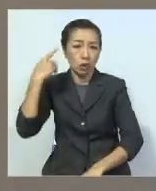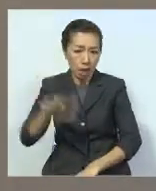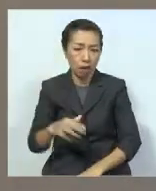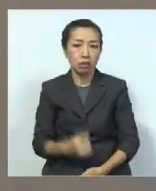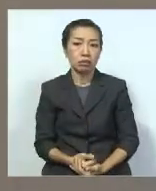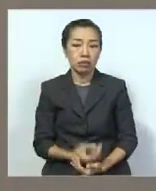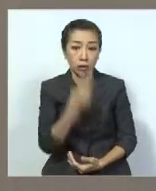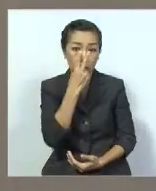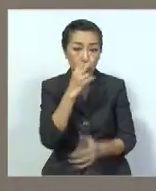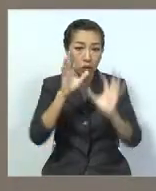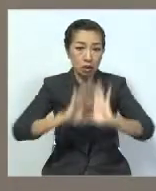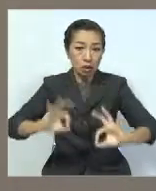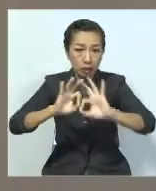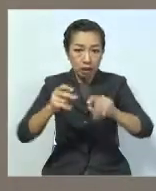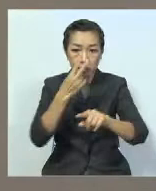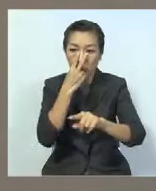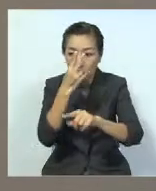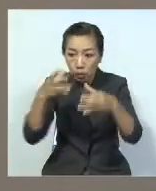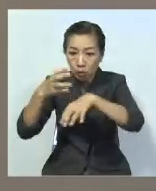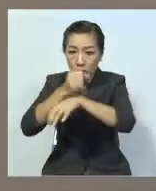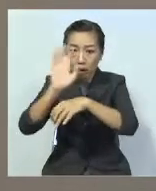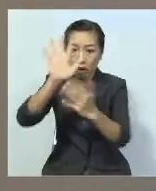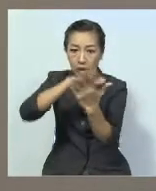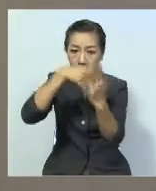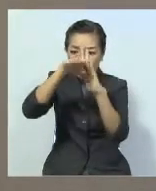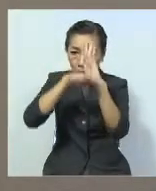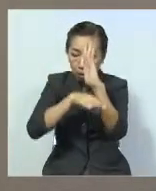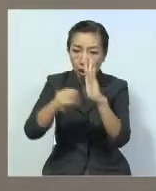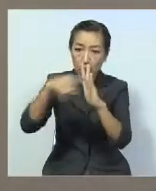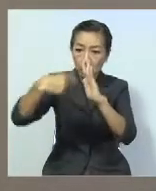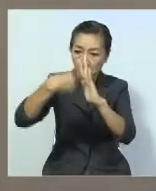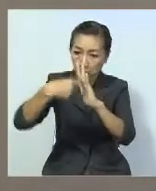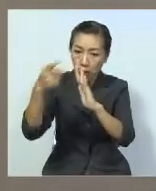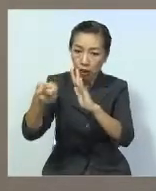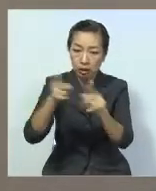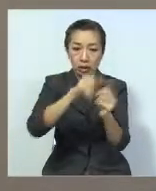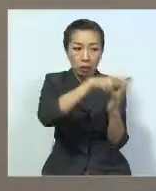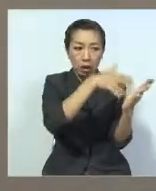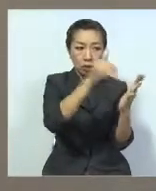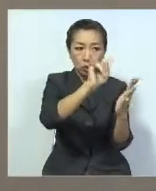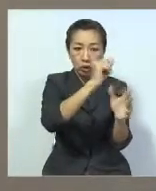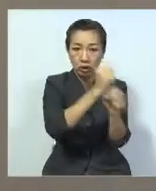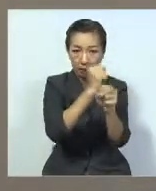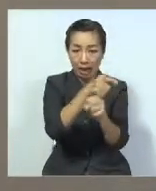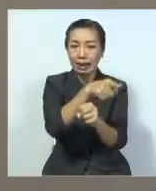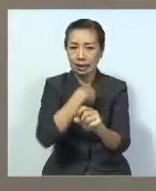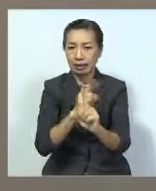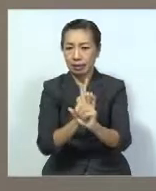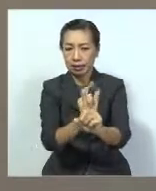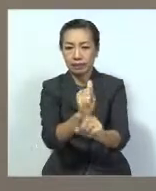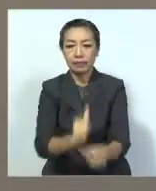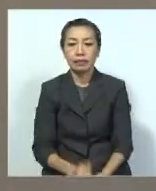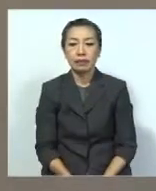ะนั้นเราต้องเอานโยบายเอาหลักการและเหตุผลนะเอาการปฏิบัติตามยุทธศาสตร์ชาตินะมาเป็นหลักในการทำงานน